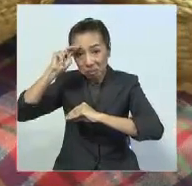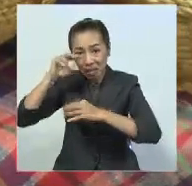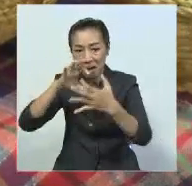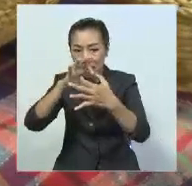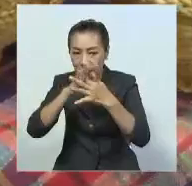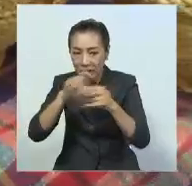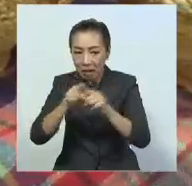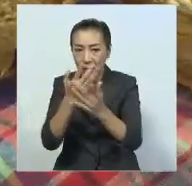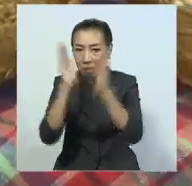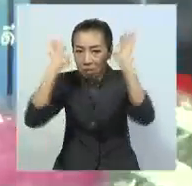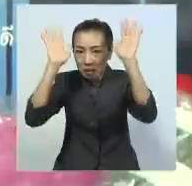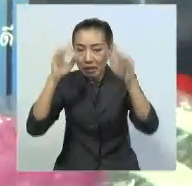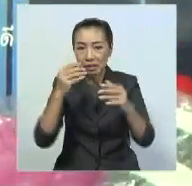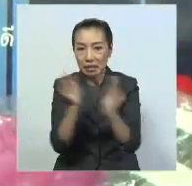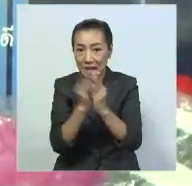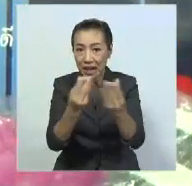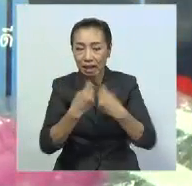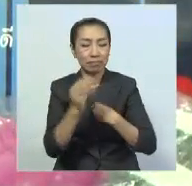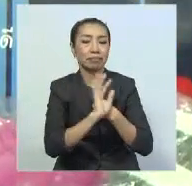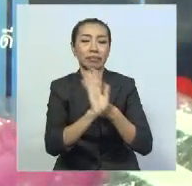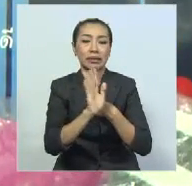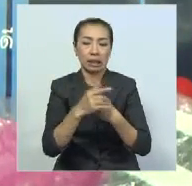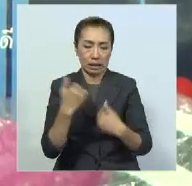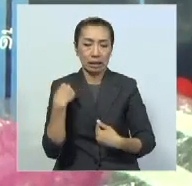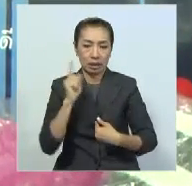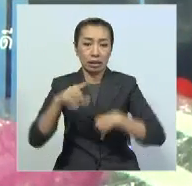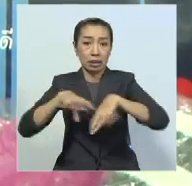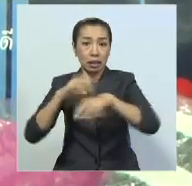ช้หาเสียงตามที่มีกระแสโจมตีจากกลุ่มการเมืองซึ่ง